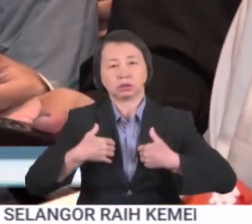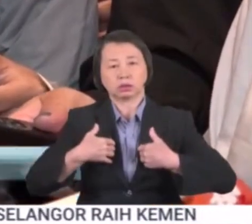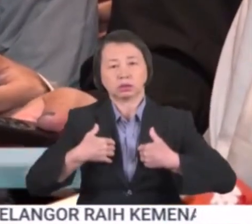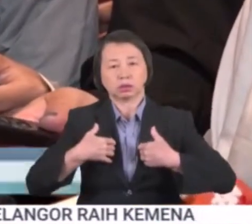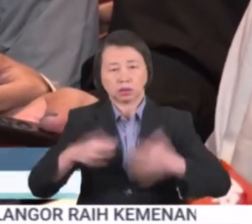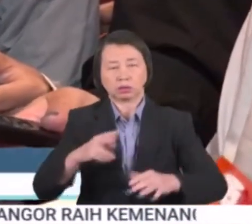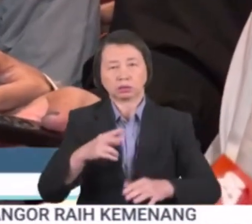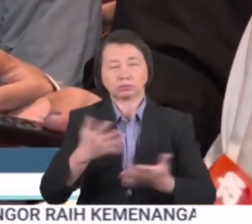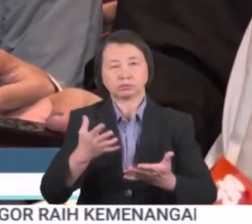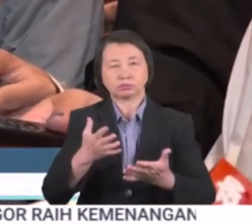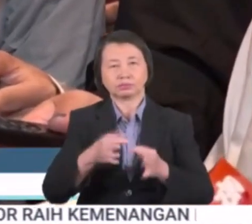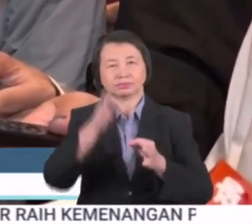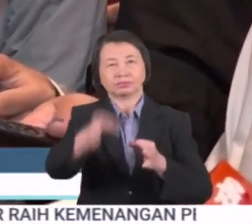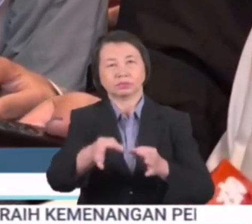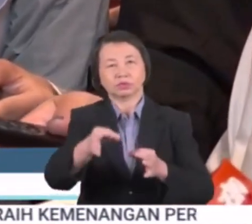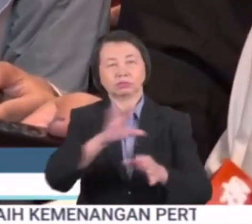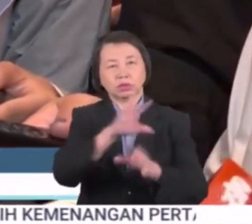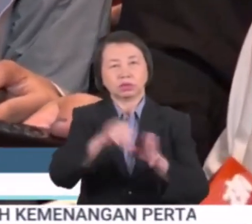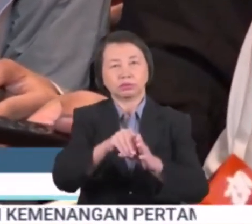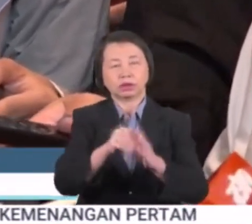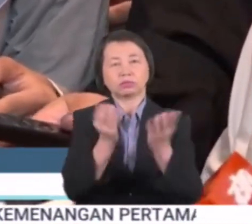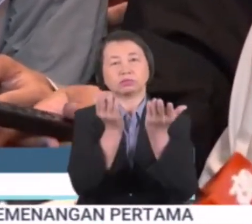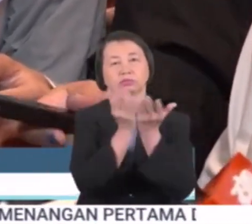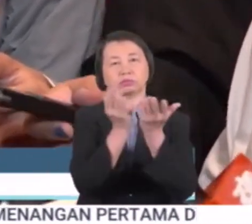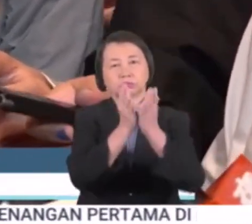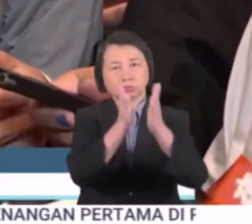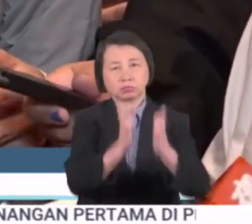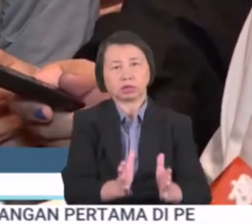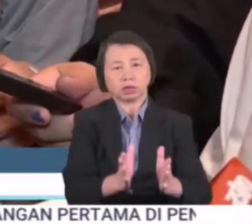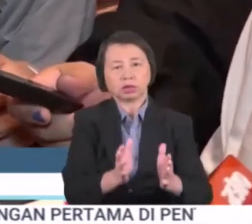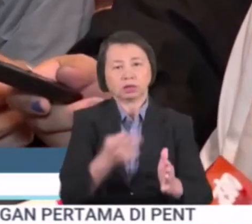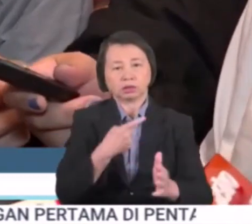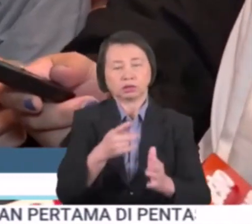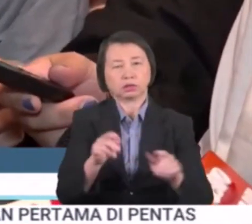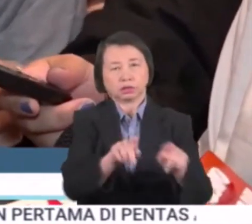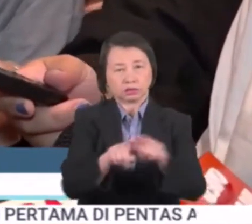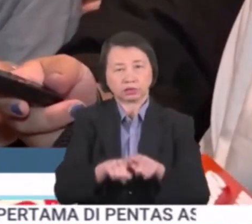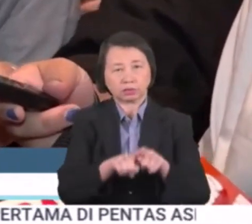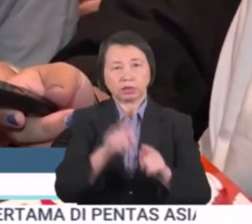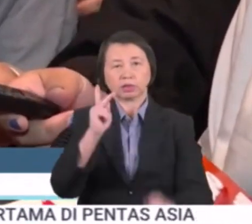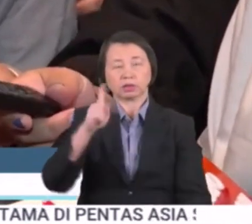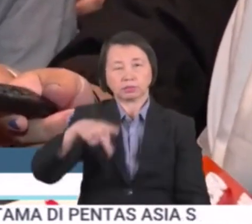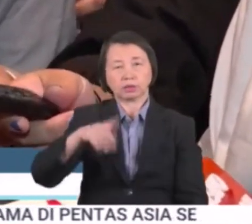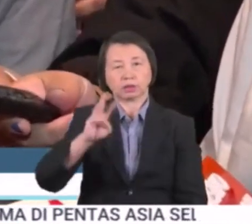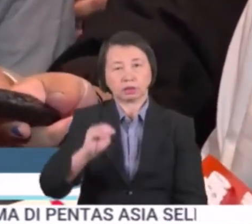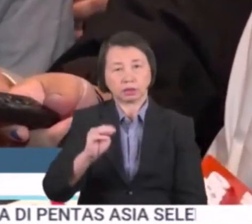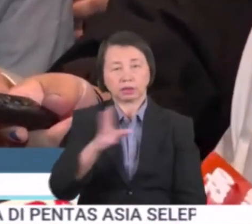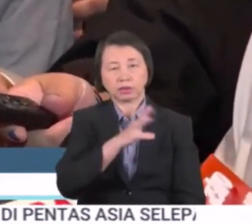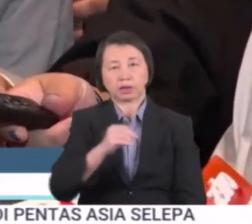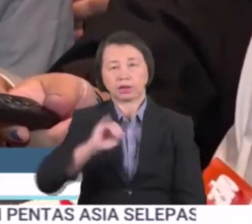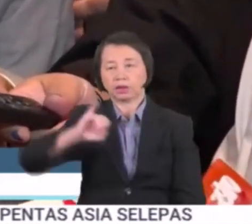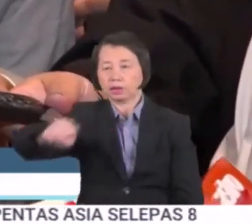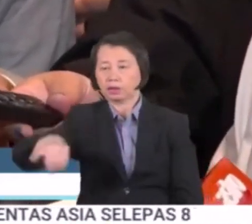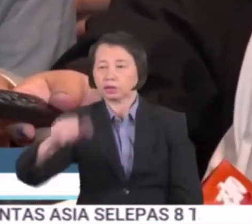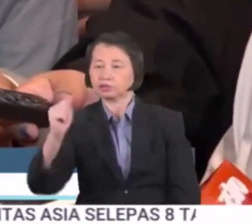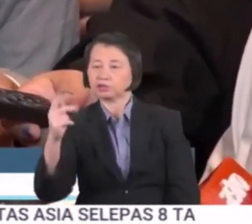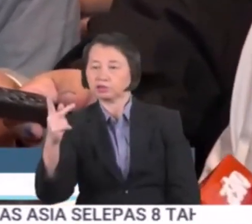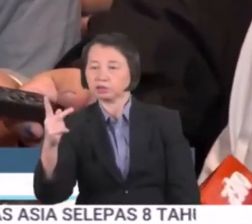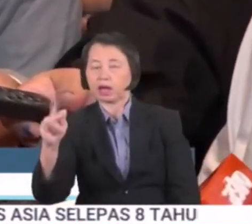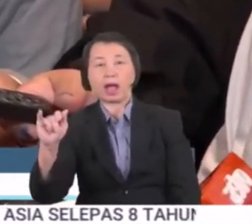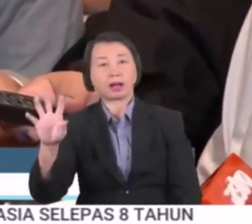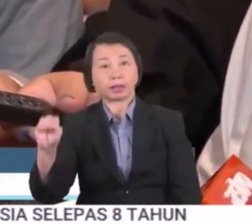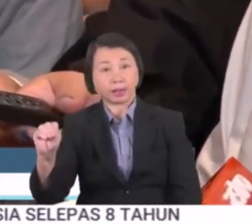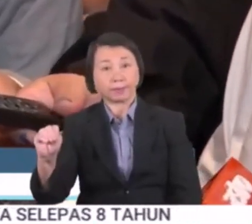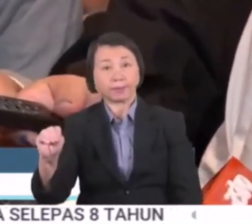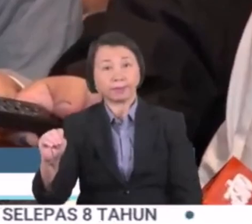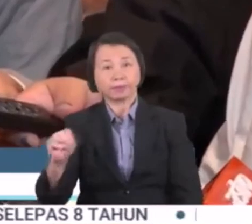keadaan terkini melibatkan pelajar belajar dengan kita bersama KPM dan juga JAKIM. Jadi